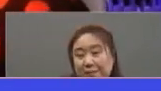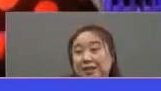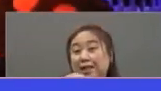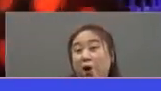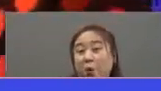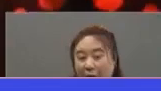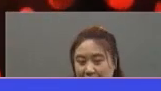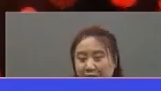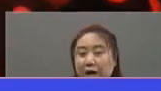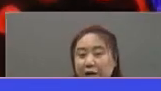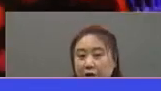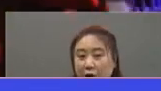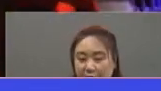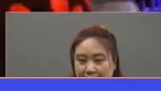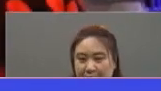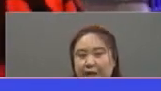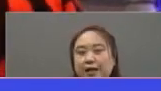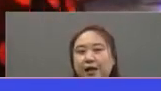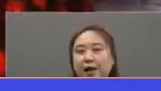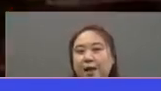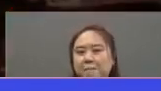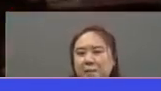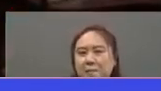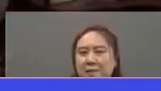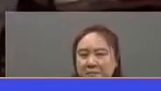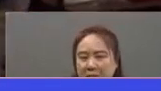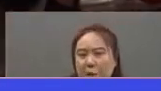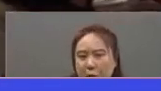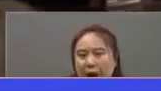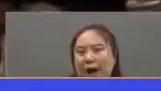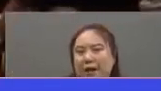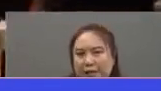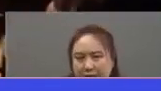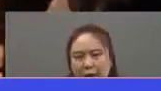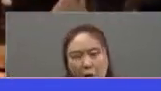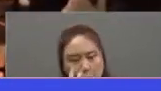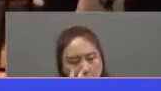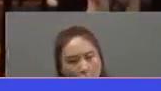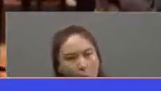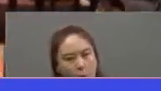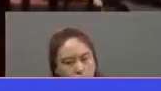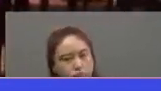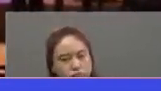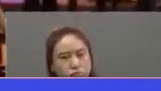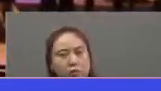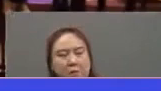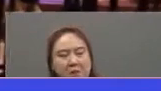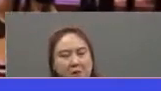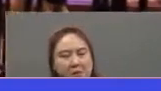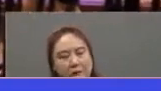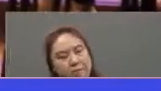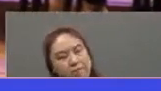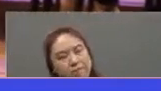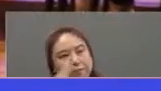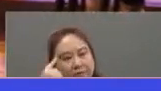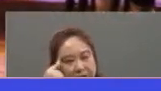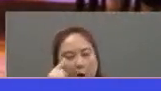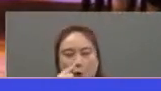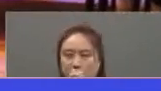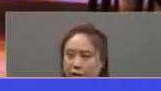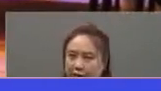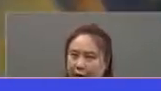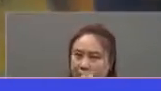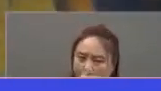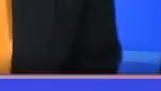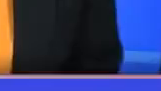มการตามกฎหมายนี้เพื่อให้ร่างพระราชบัญญัติมีมาตรการควบคุมเครื่องดื่มแอลกอฮอล์ที่สร้างสมดุลกับนโยบายอื่นของรั